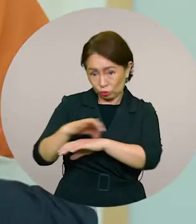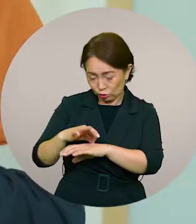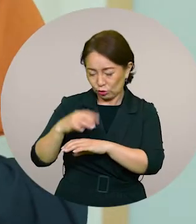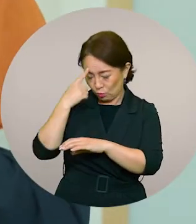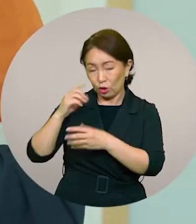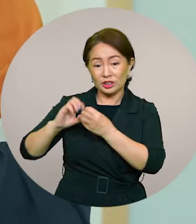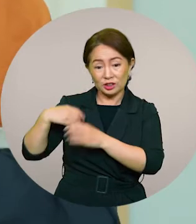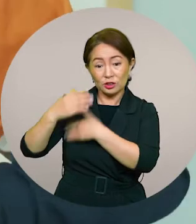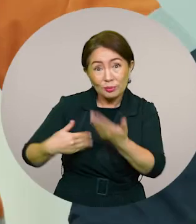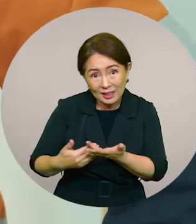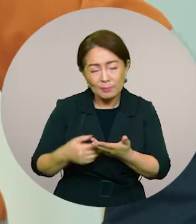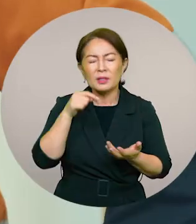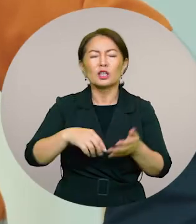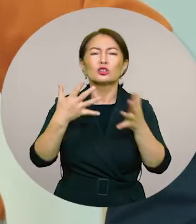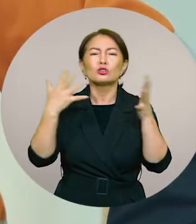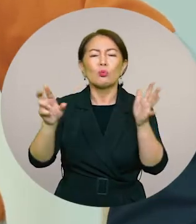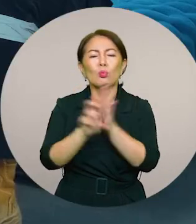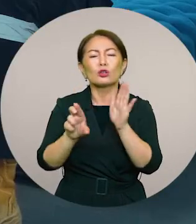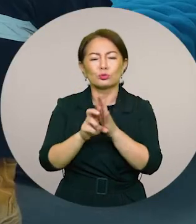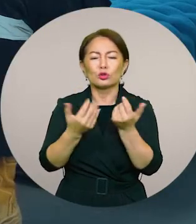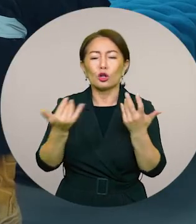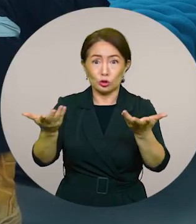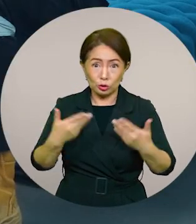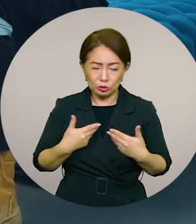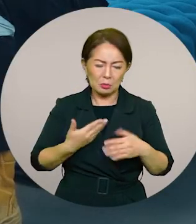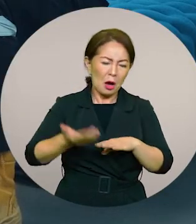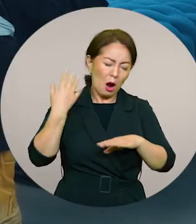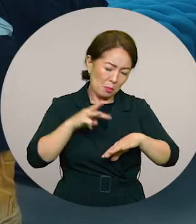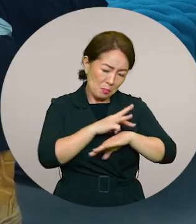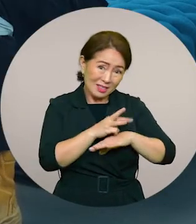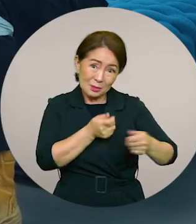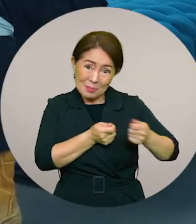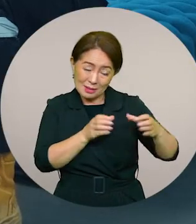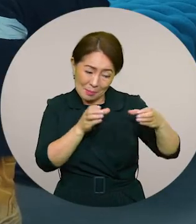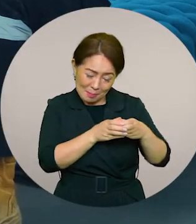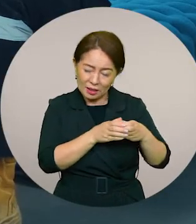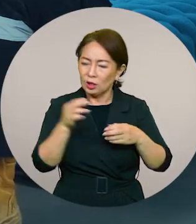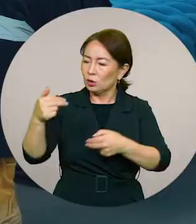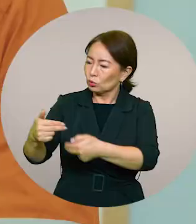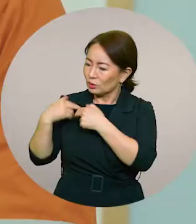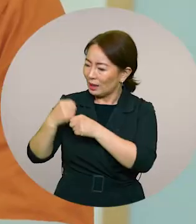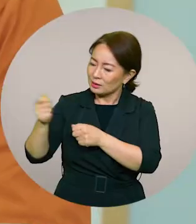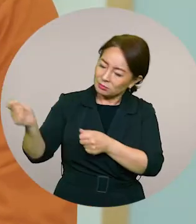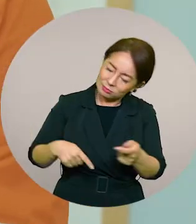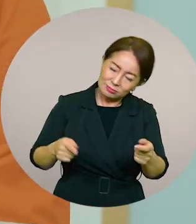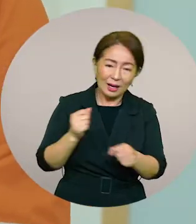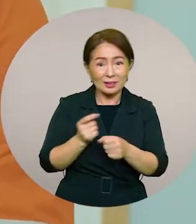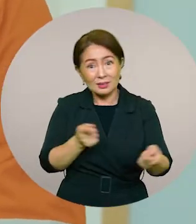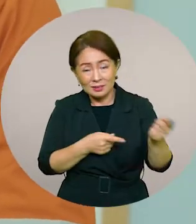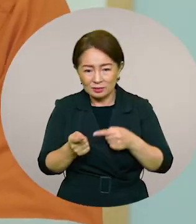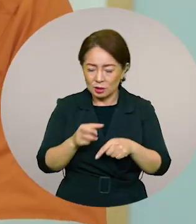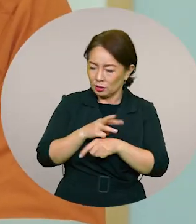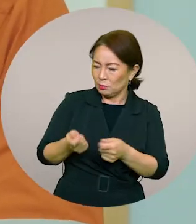биднэрт маш олон боломжуудыг бас бий болгож байгаа. Бид нар ч хойч ингээд менежментийн баг гэдэг туслан гүйцэтгэгч аваад ажилуулад тэгээд туслан гүйцэтгэгчүүдийг